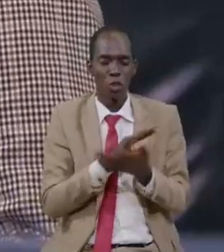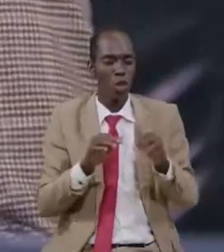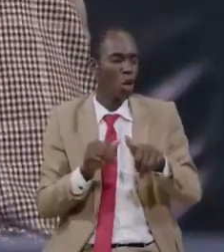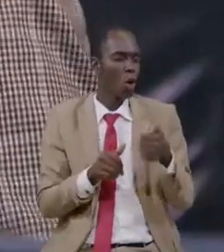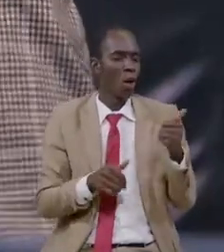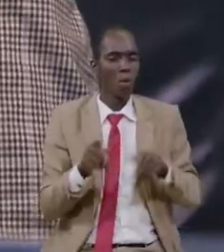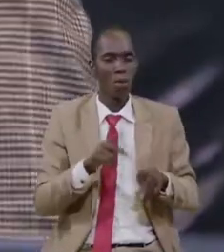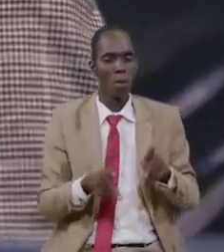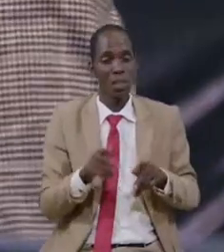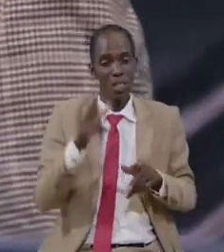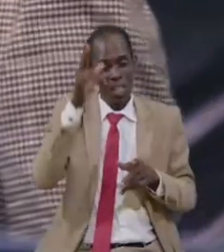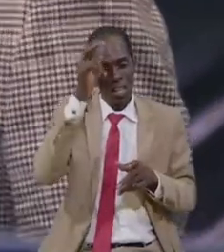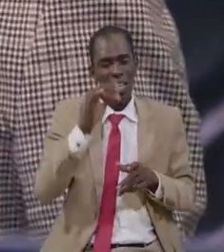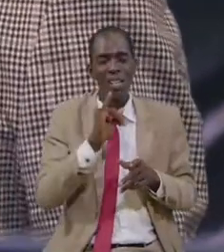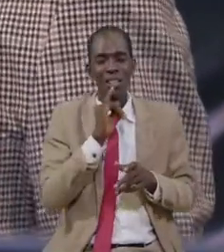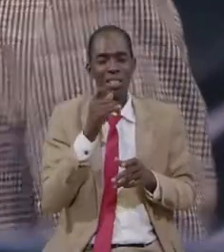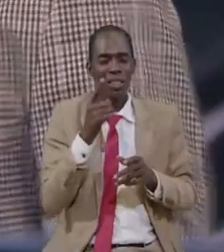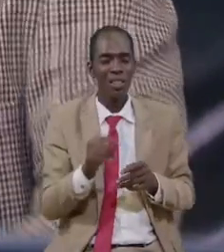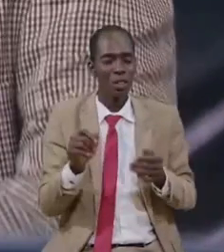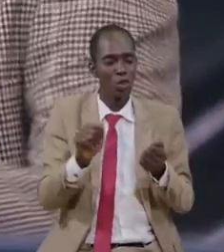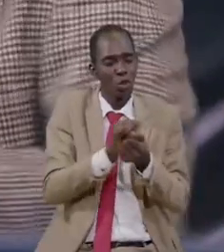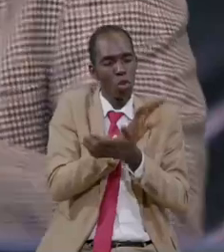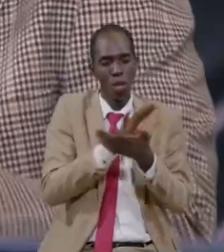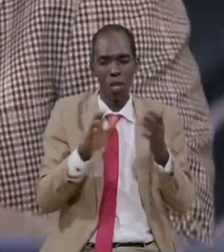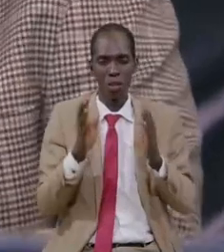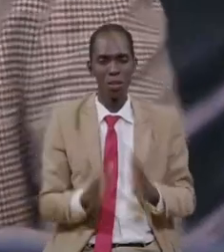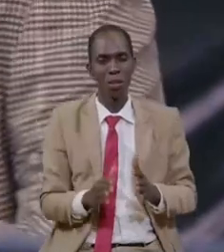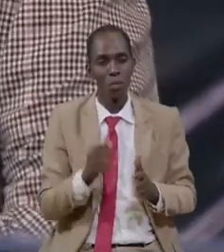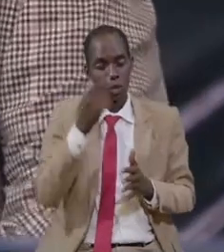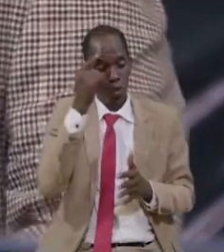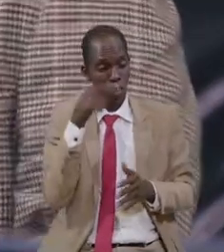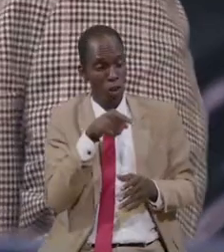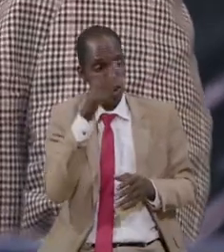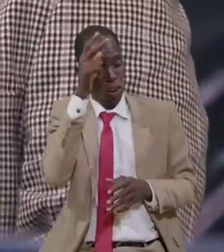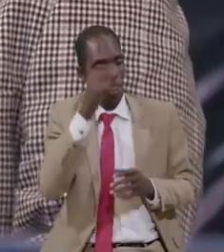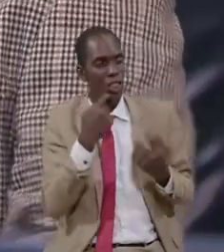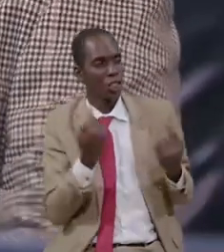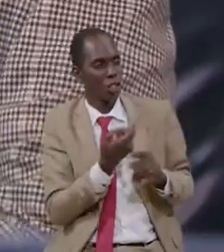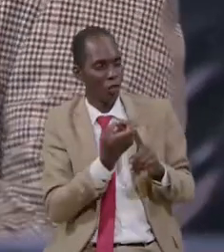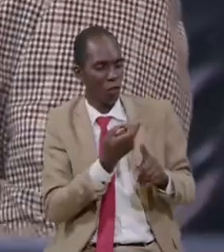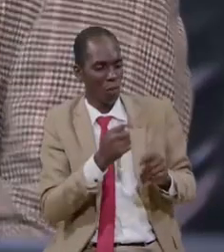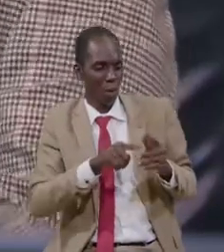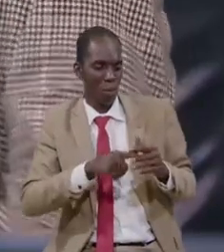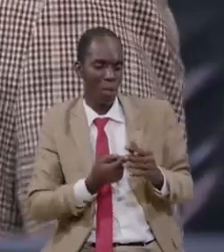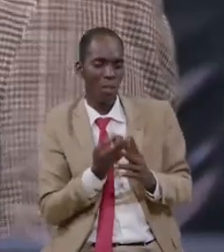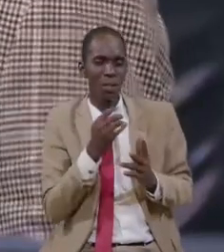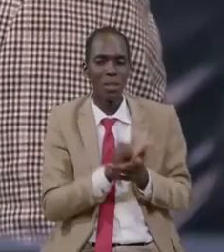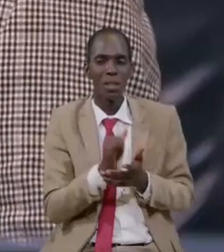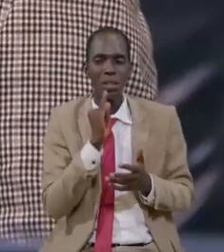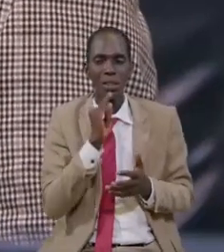est le destructeur. Parce qu'il a péché dès le commencement. C'est Satan dans notre